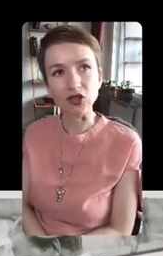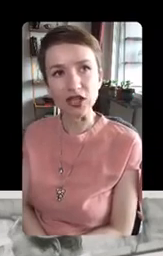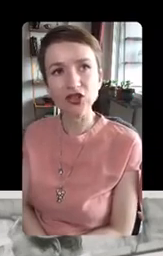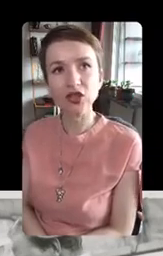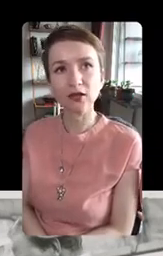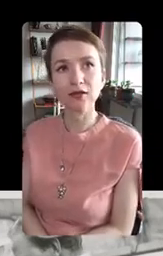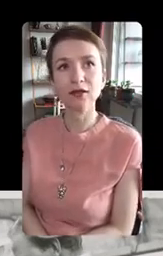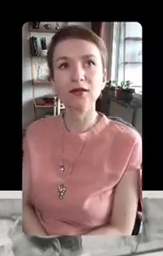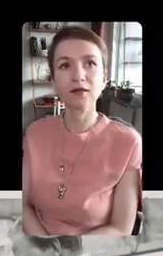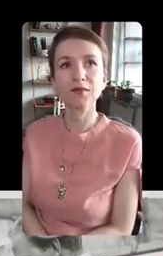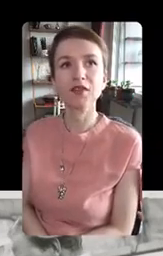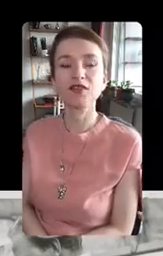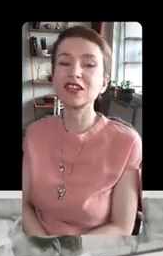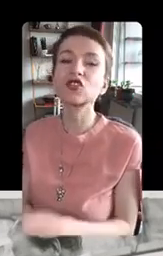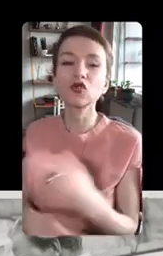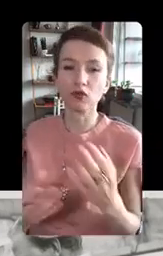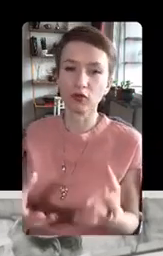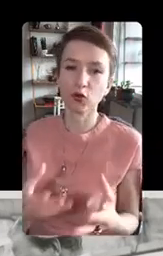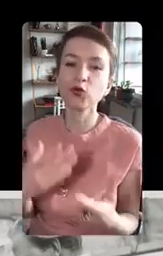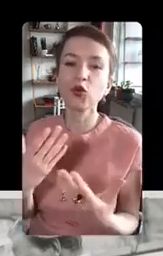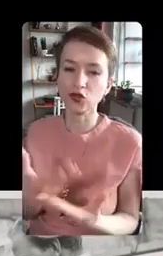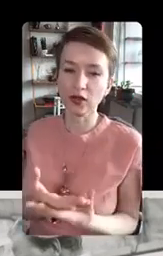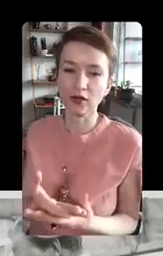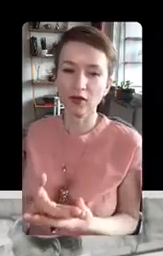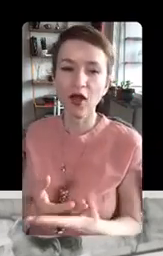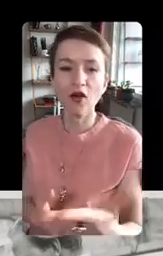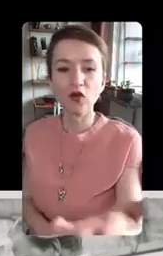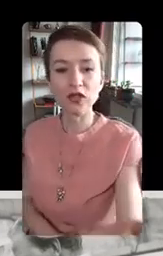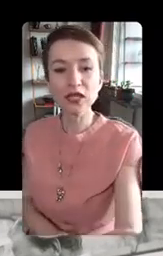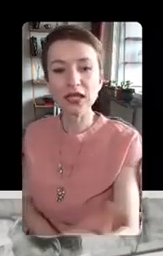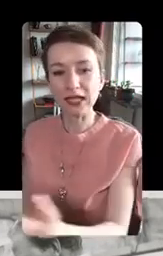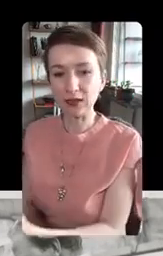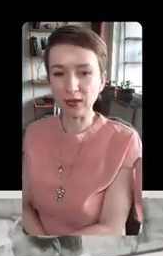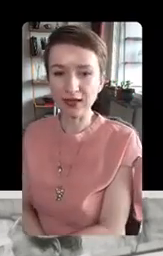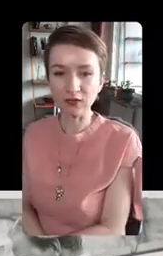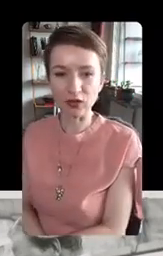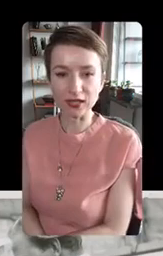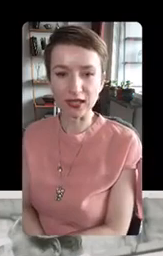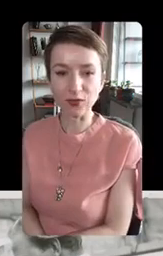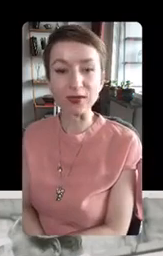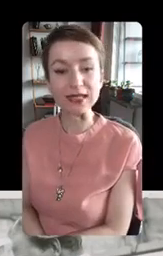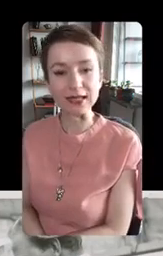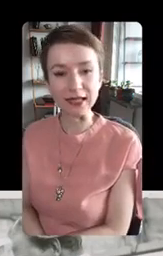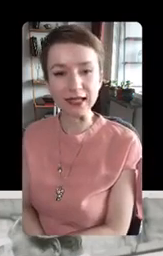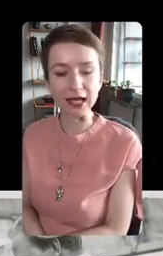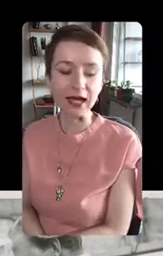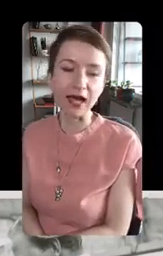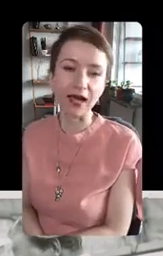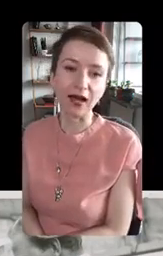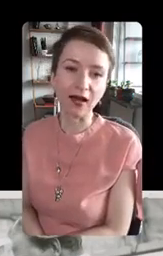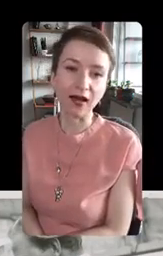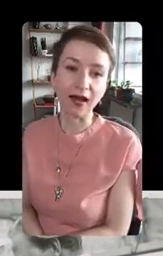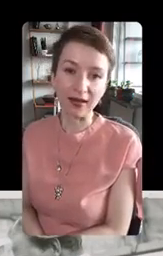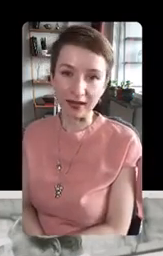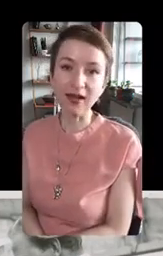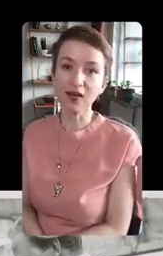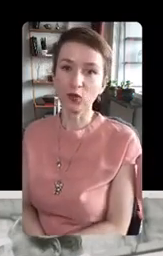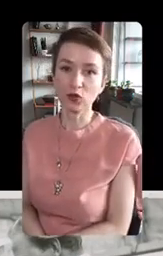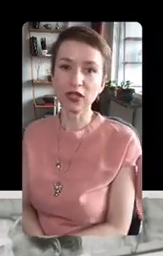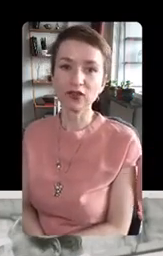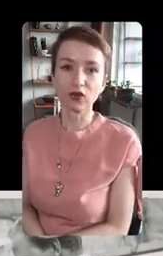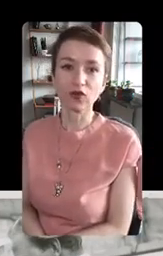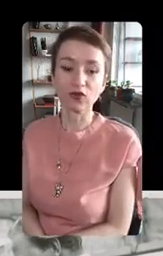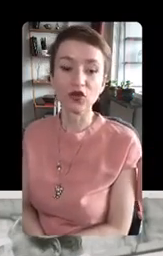шведских женщин, творцов, художников. Вот здесь Эльза Бесков, она стоит посередине,